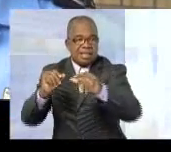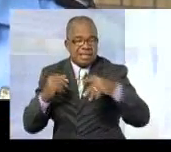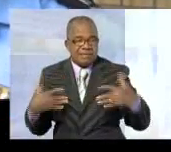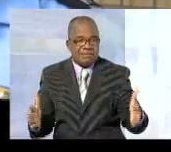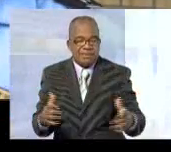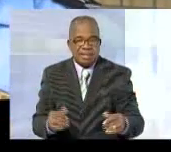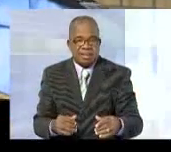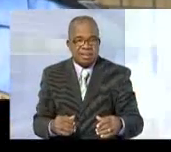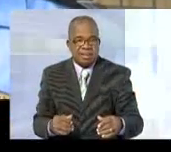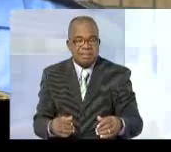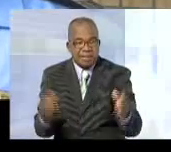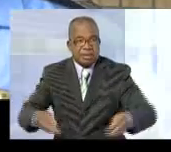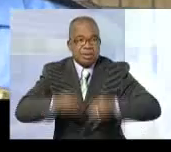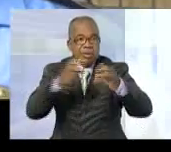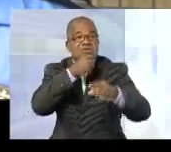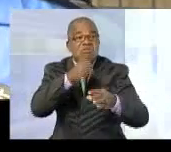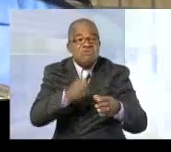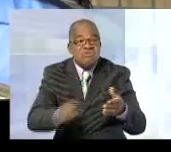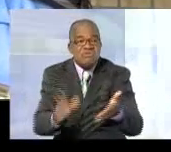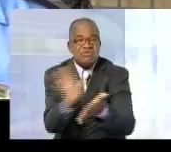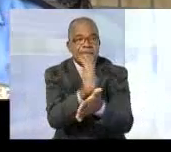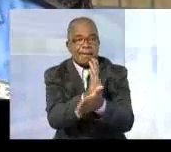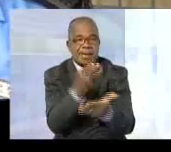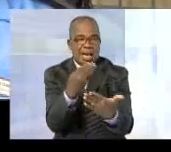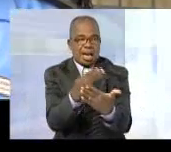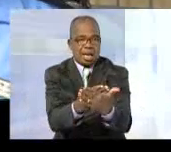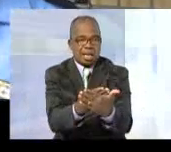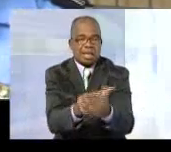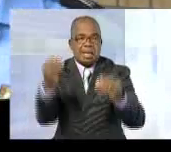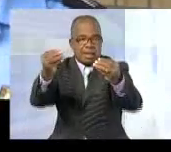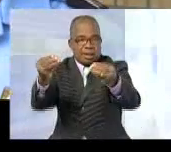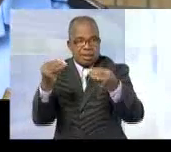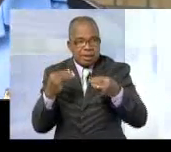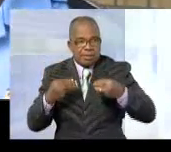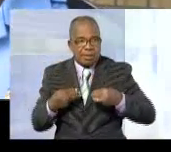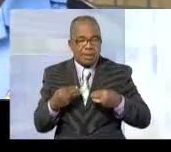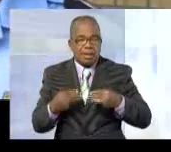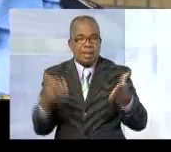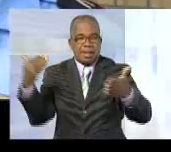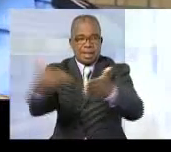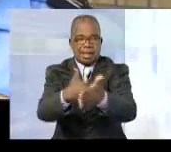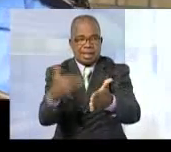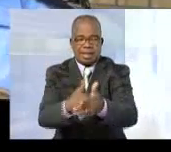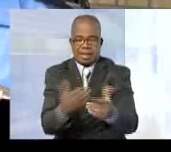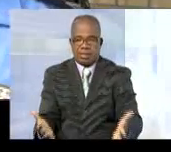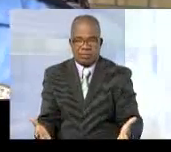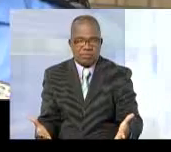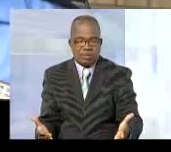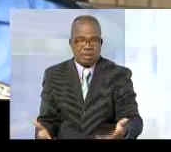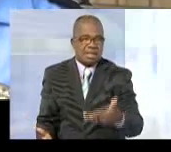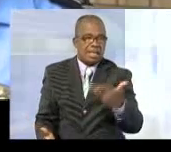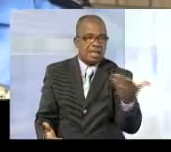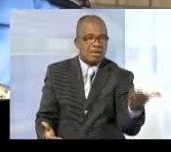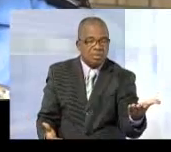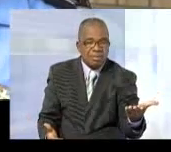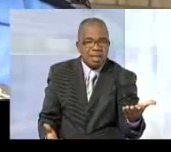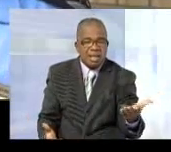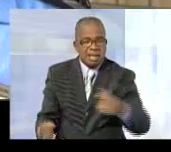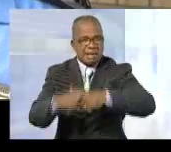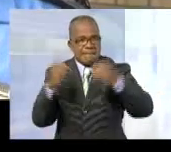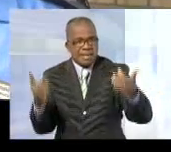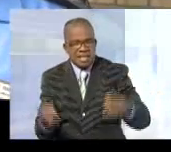billets. C'est illégal. Et leur présence aux alentours de la BCAO, qui est l'institution